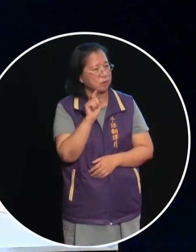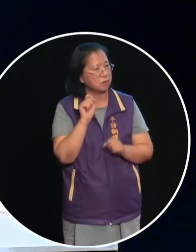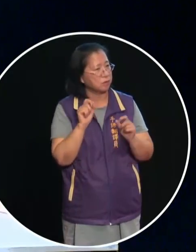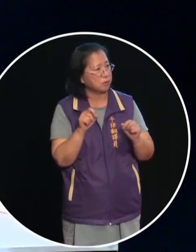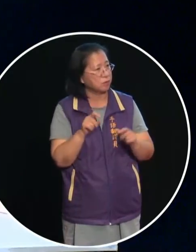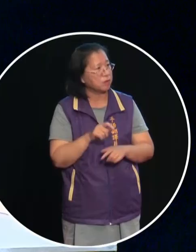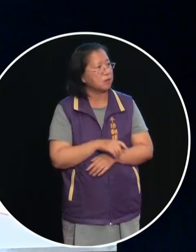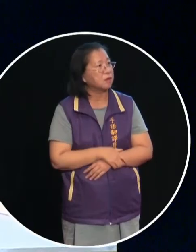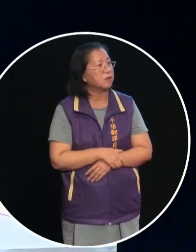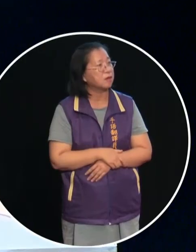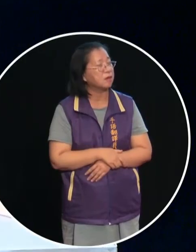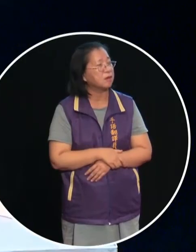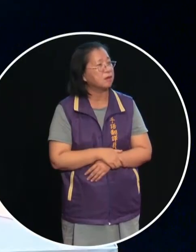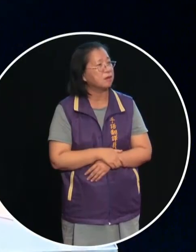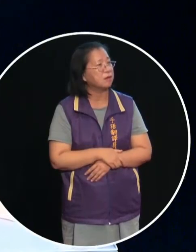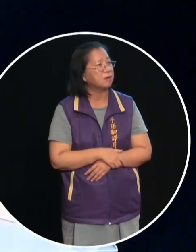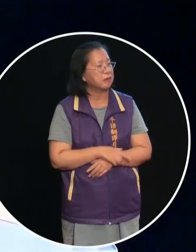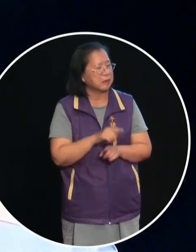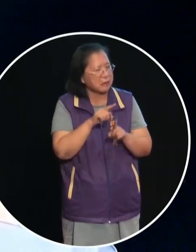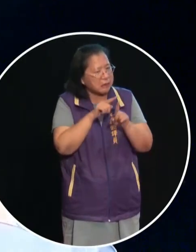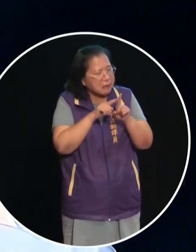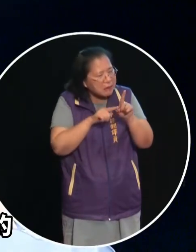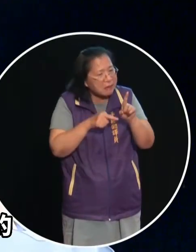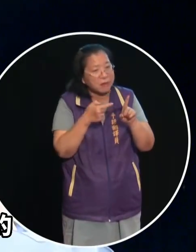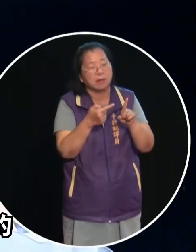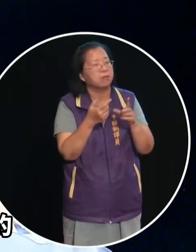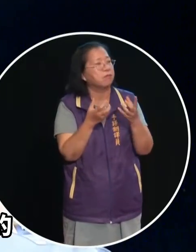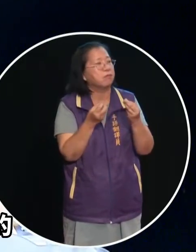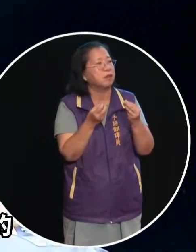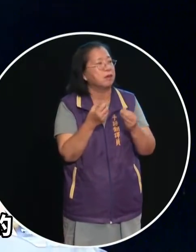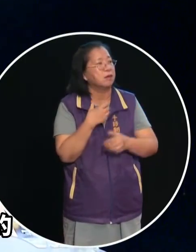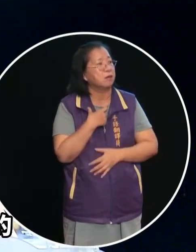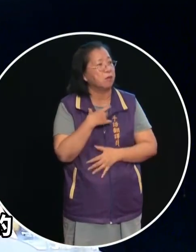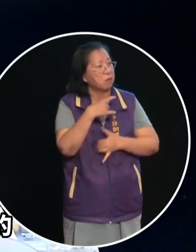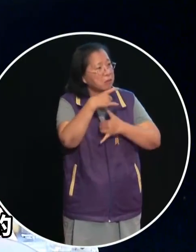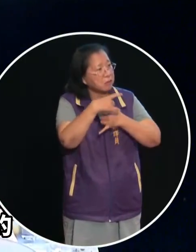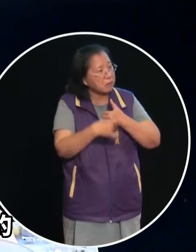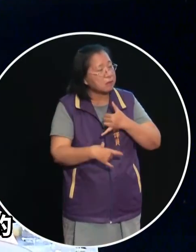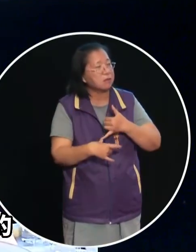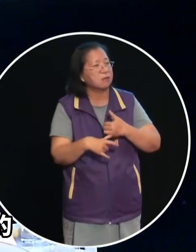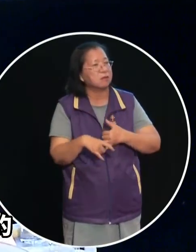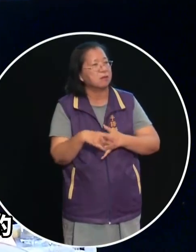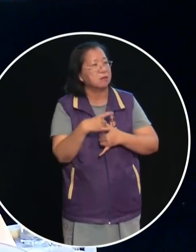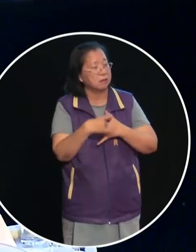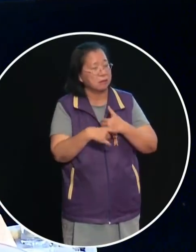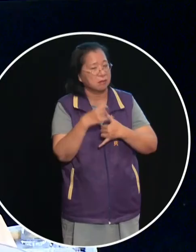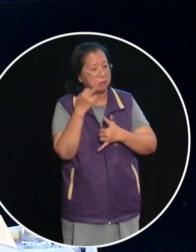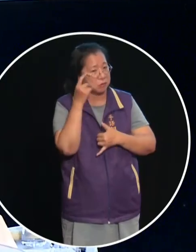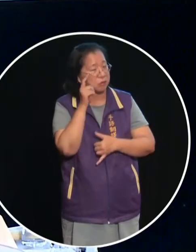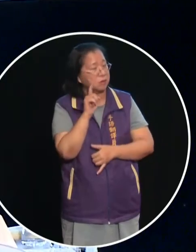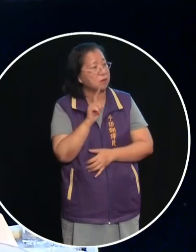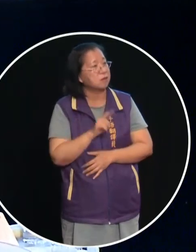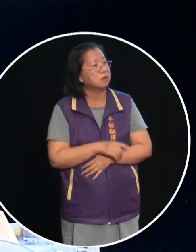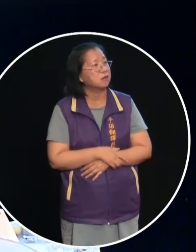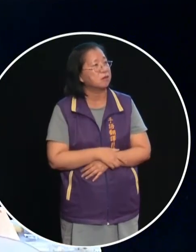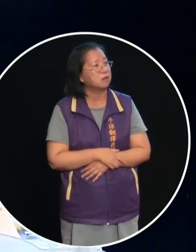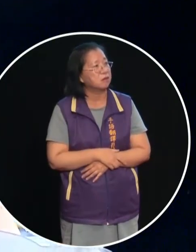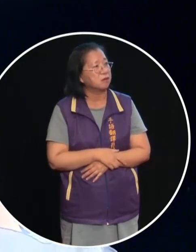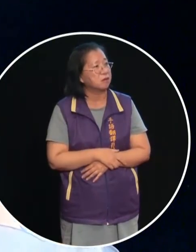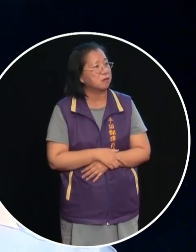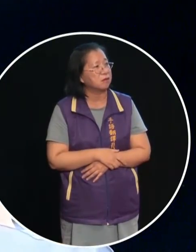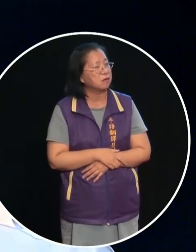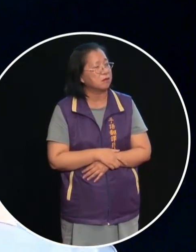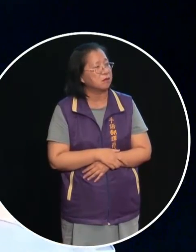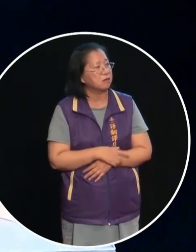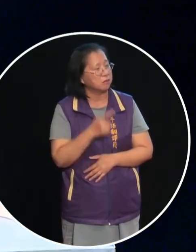对多，差没有那么大。所以呢，我这研判就是这个已经变成是日本的主流的意见，就是。所